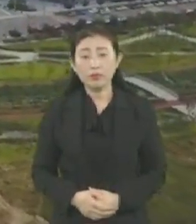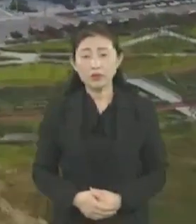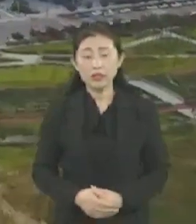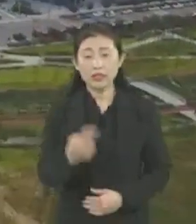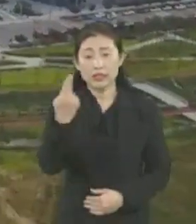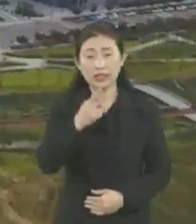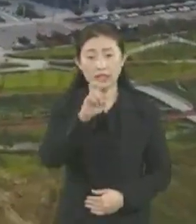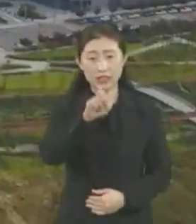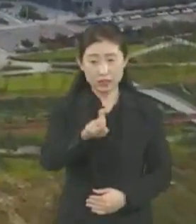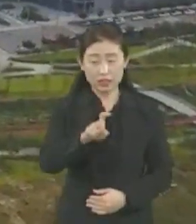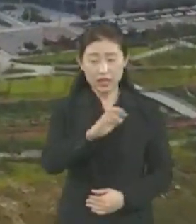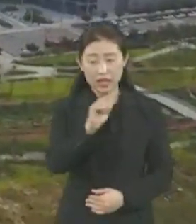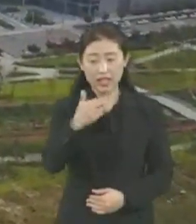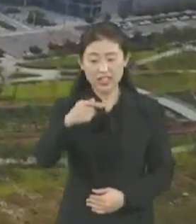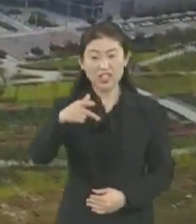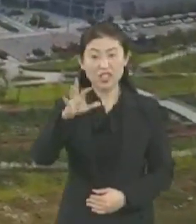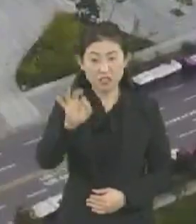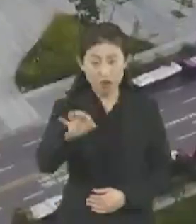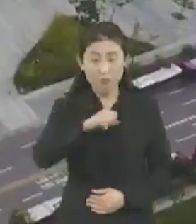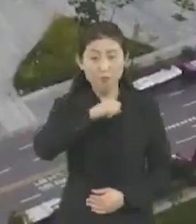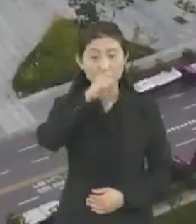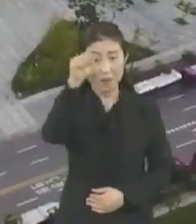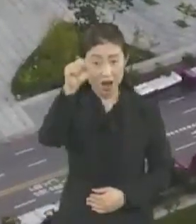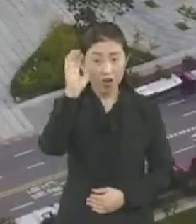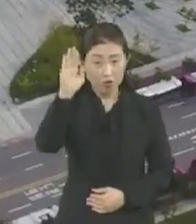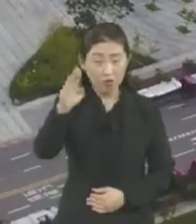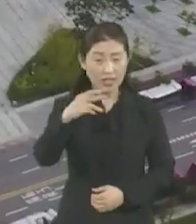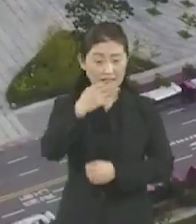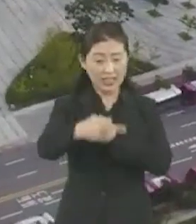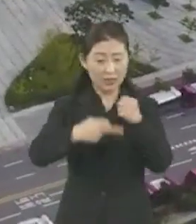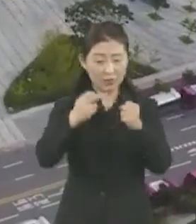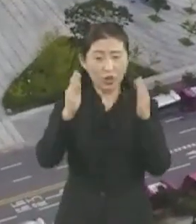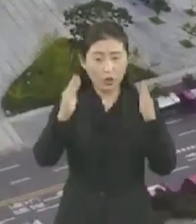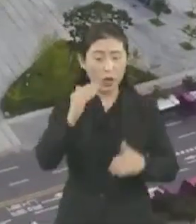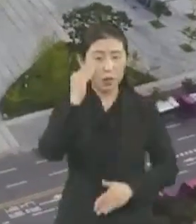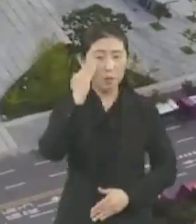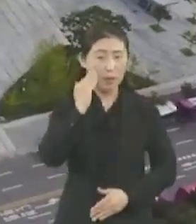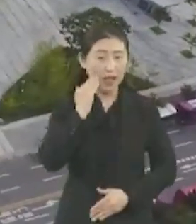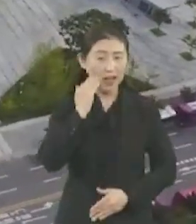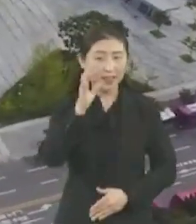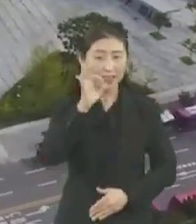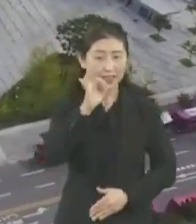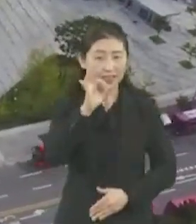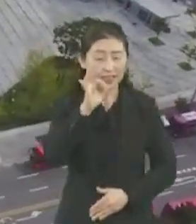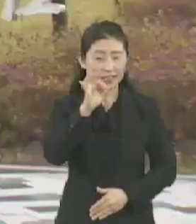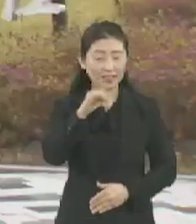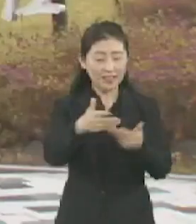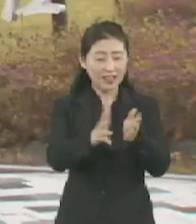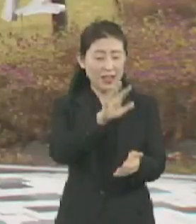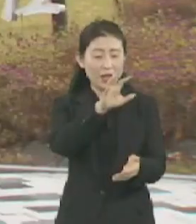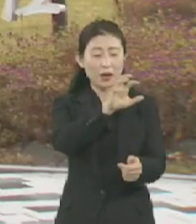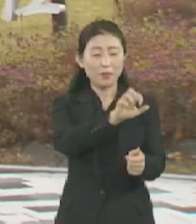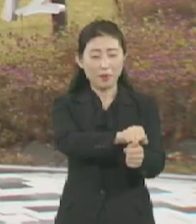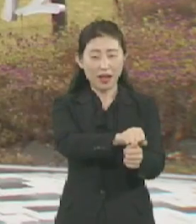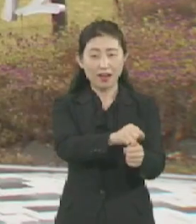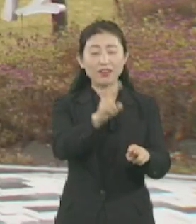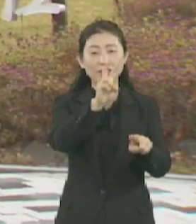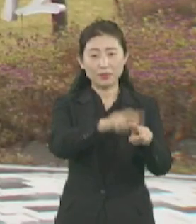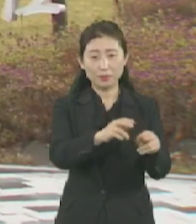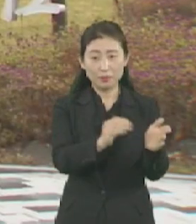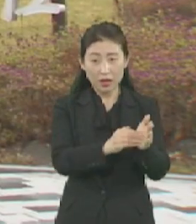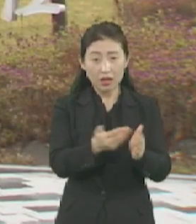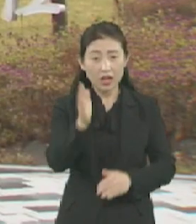지난 2010년 아니 정천 지사의 당선 을 시작으로 지금까지 12년 간 충남도 정은 민주당이 맡았습니다